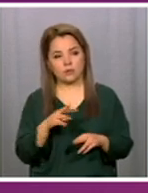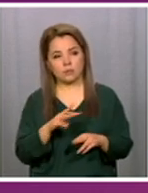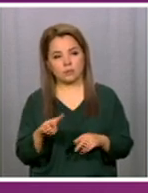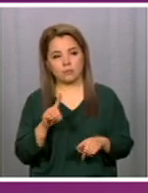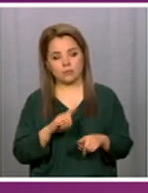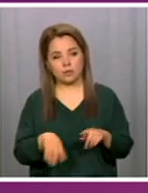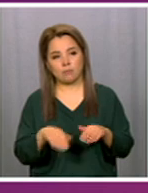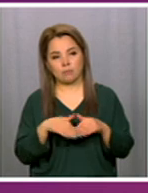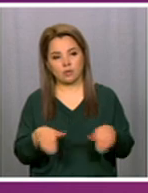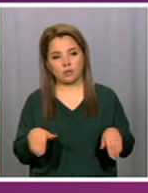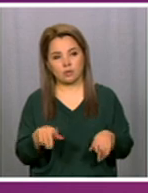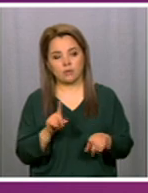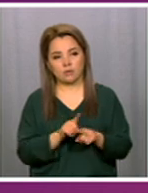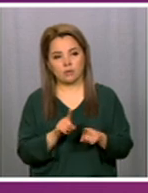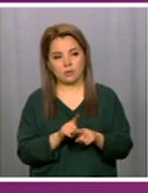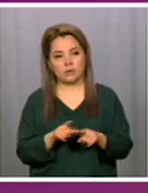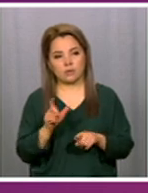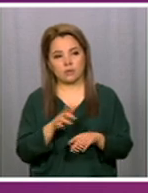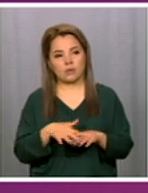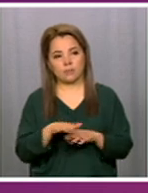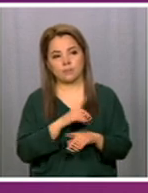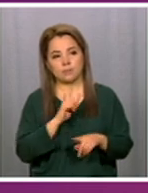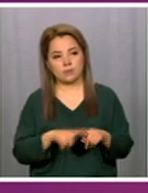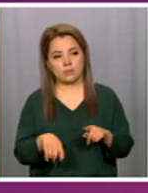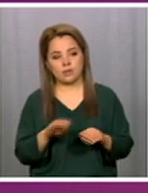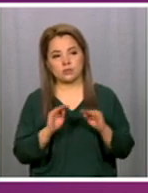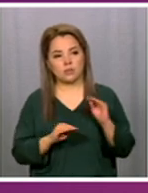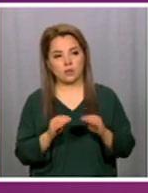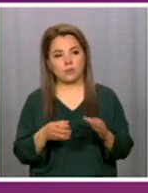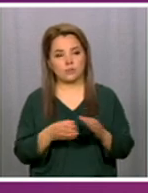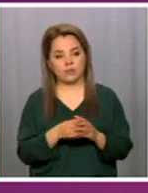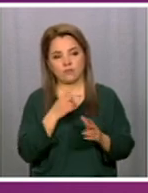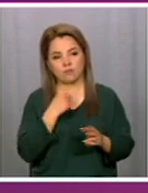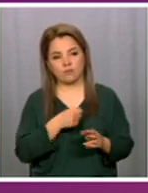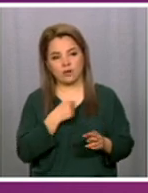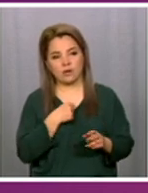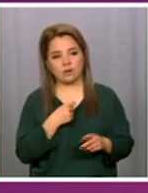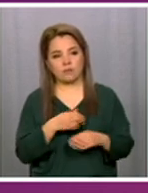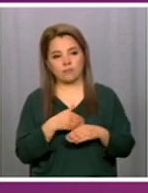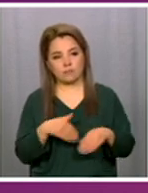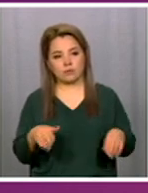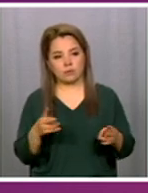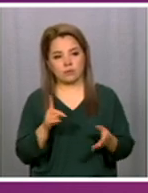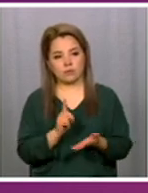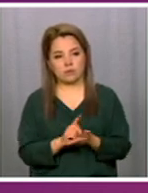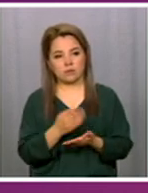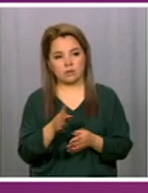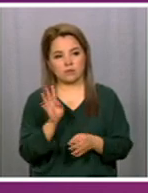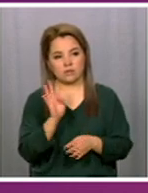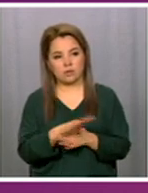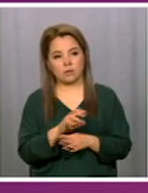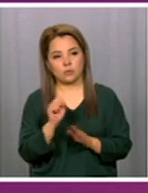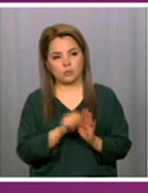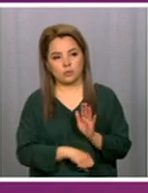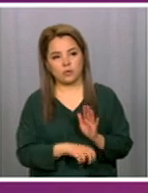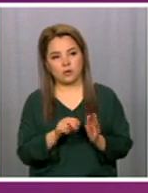батальон. Есть. Мурин, Галю, Ленивый, Калиф. С оружием. Вперед строя. Что вы хотите со мной сделать? Расстрелять, как труса и дезертира.